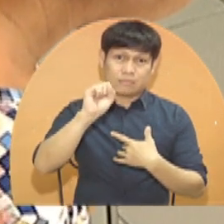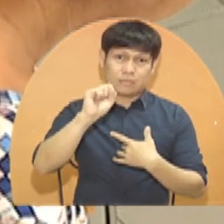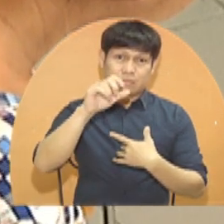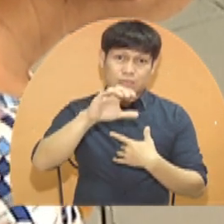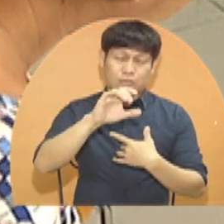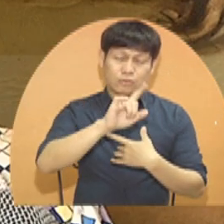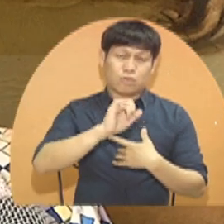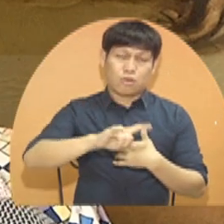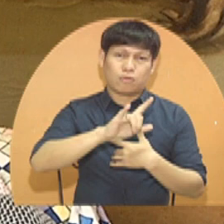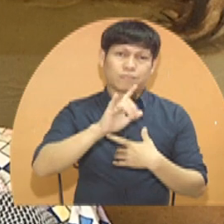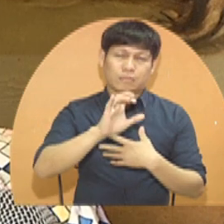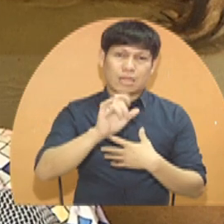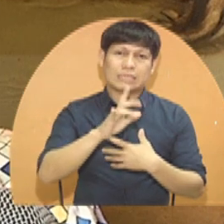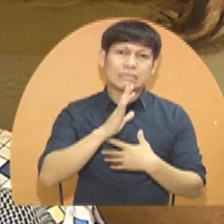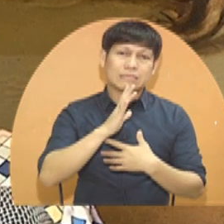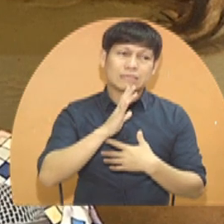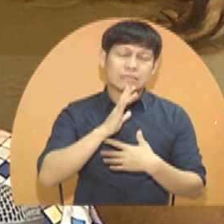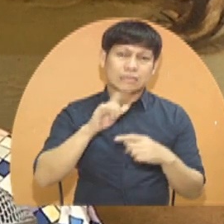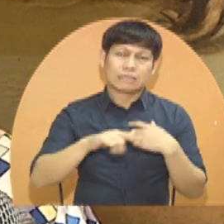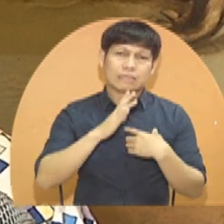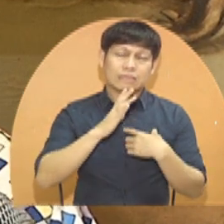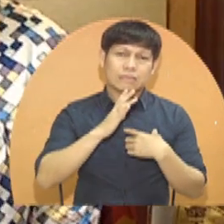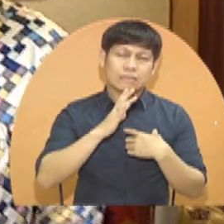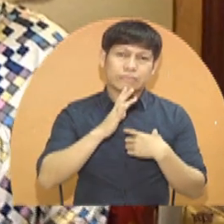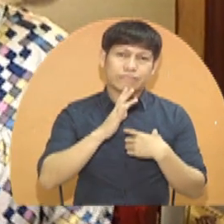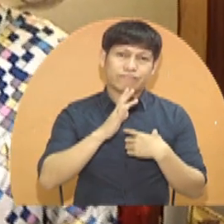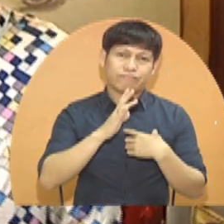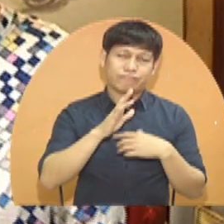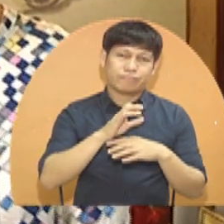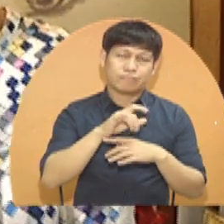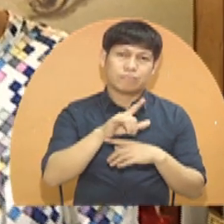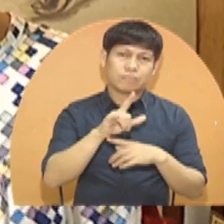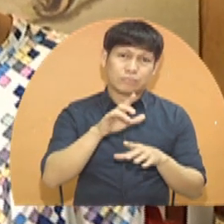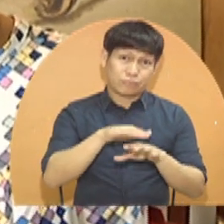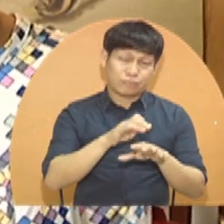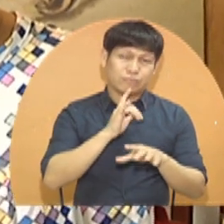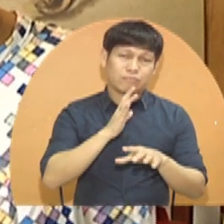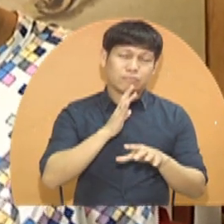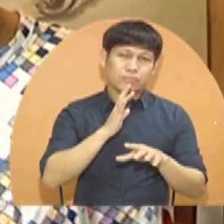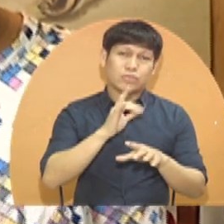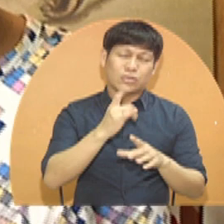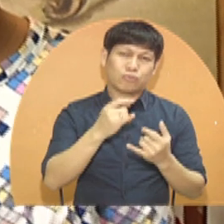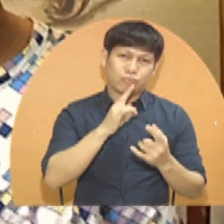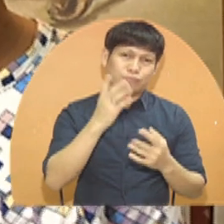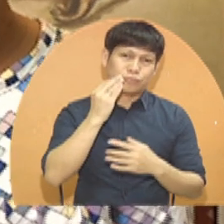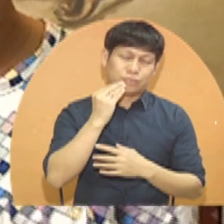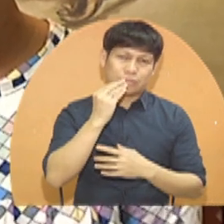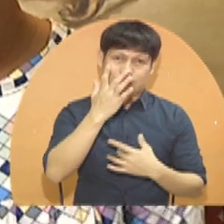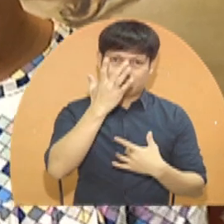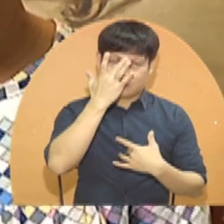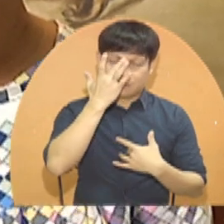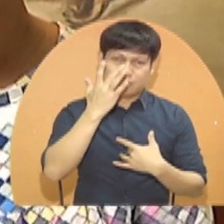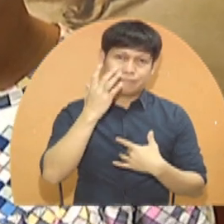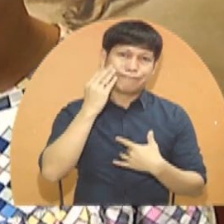ako maigalaw. Mata at bibig na lang po. Pati po yung pananalita ko, umurong. Matinding hirap ang pinagdaraanan ni Leilani dahil